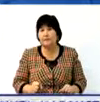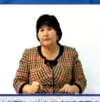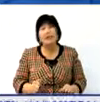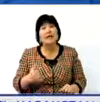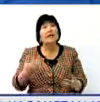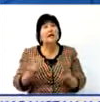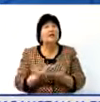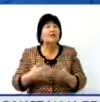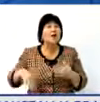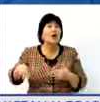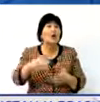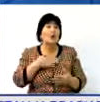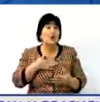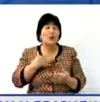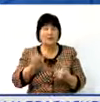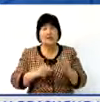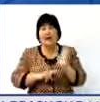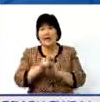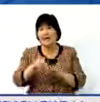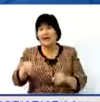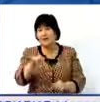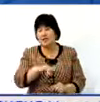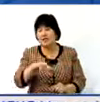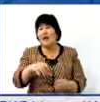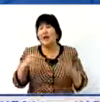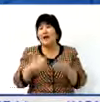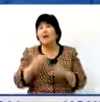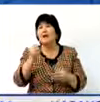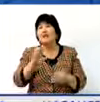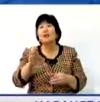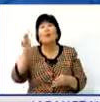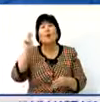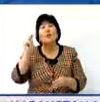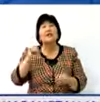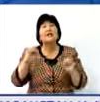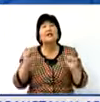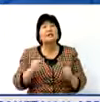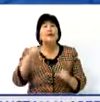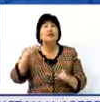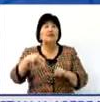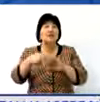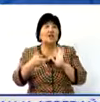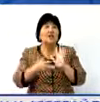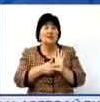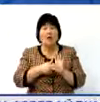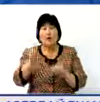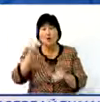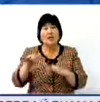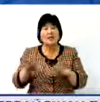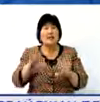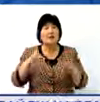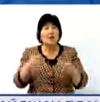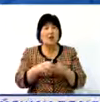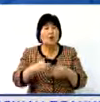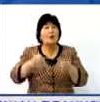И к новостям региона. Сегодня стартовала республиканское командно-штабное учение «Зима-2018». В учении задействованы все